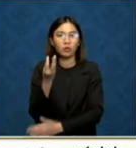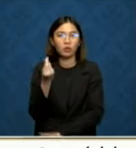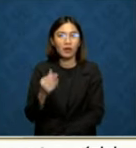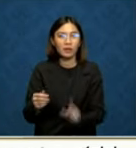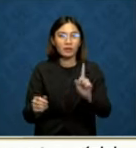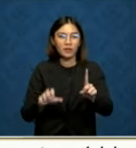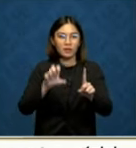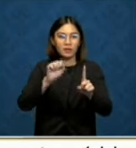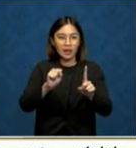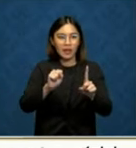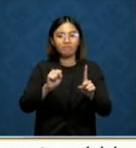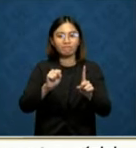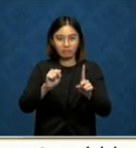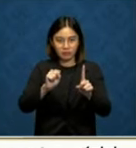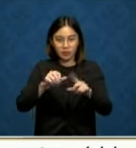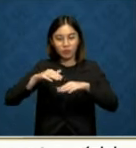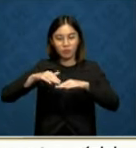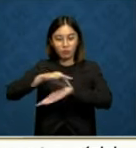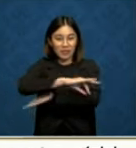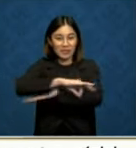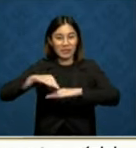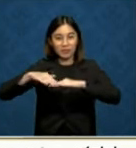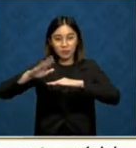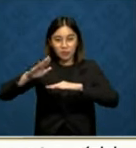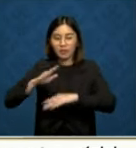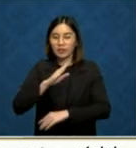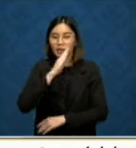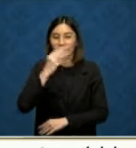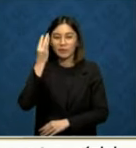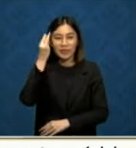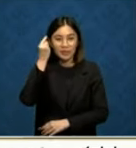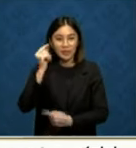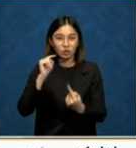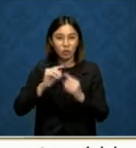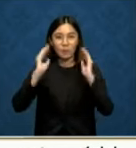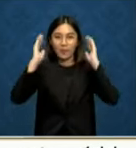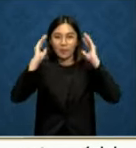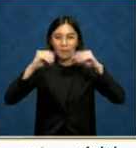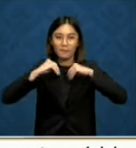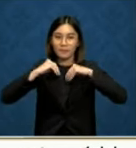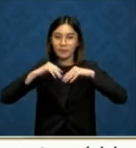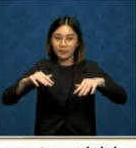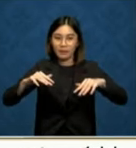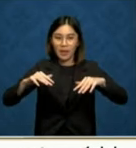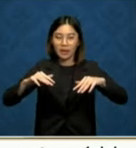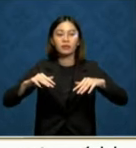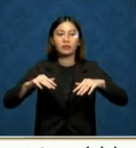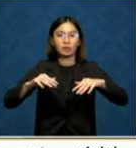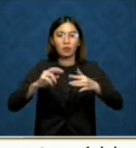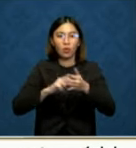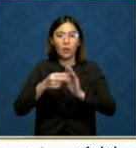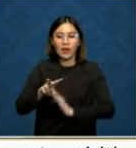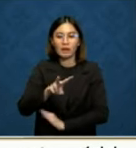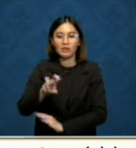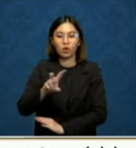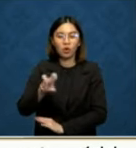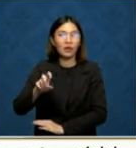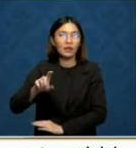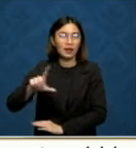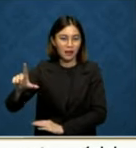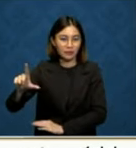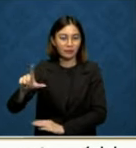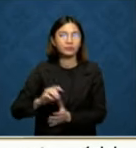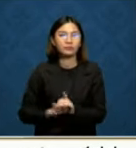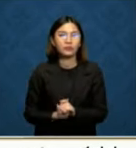า 1 แสนบัญชีแล้วก็ถ้าคิดเป็นมลคาประชาวสัพัธนก็คิดว่ามากกวา 200 ลานบาทนะคะ